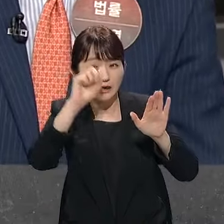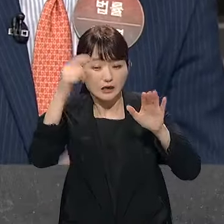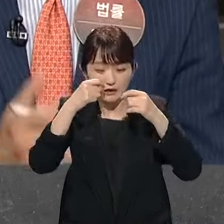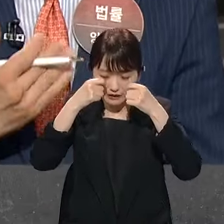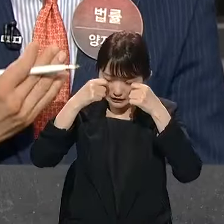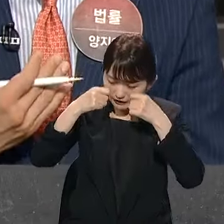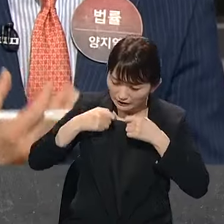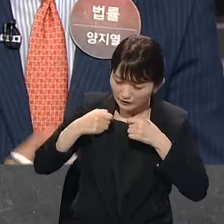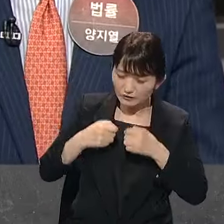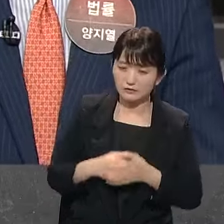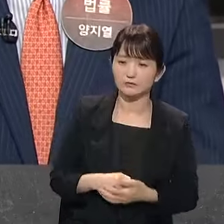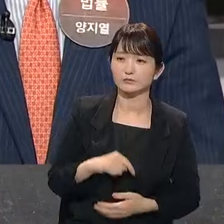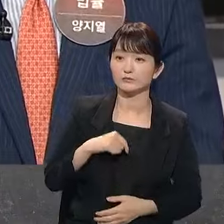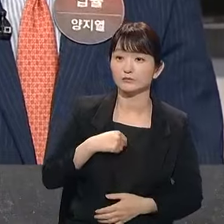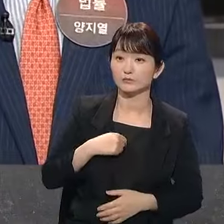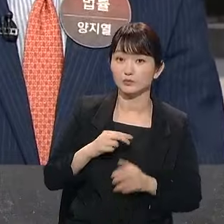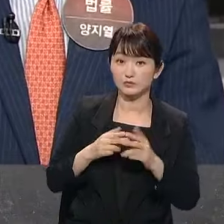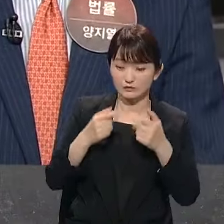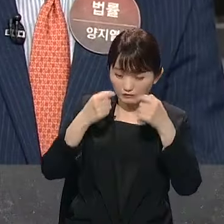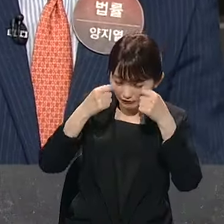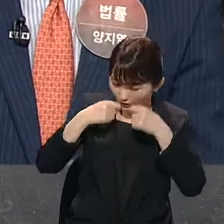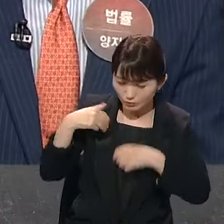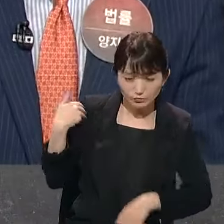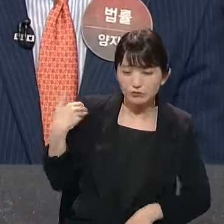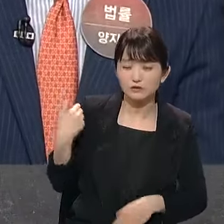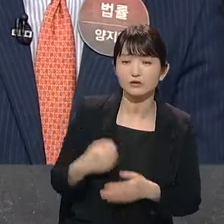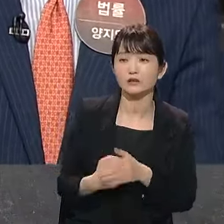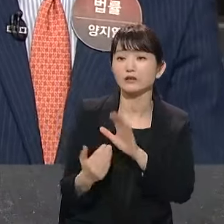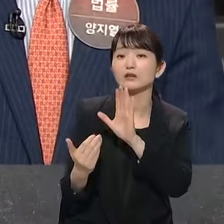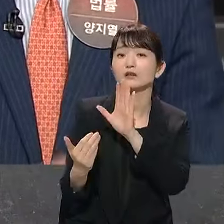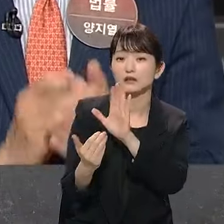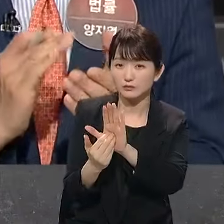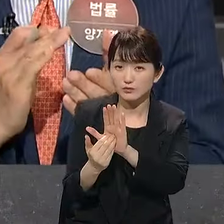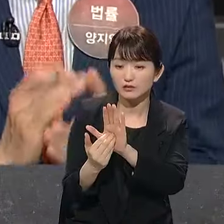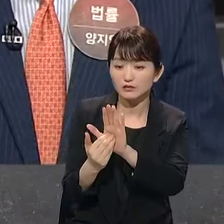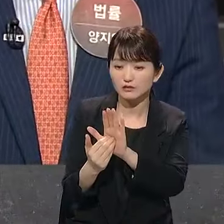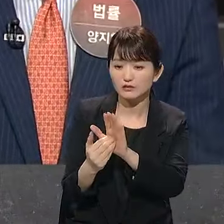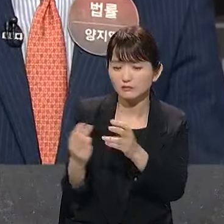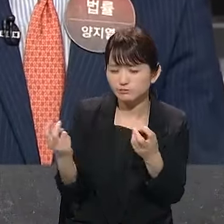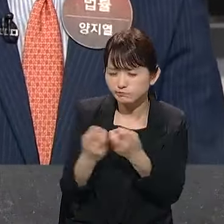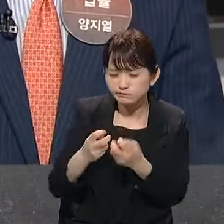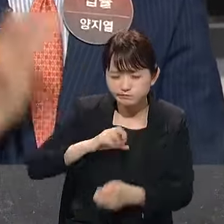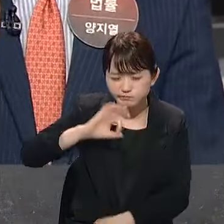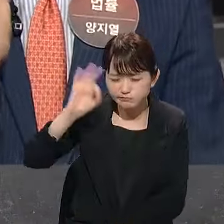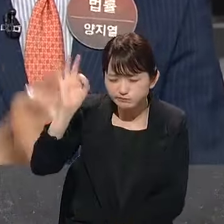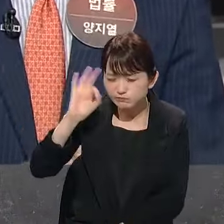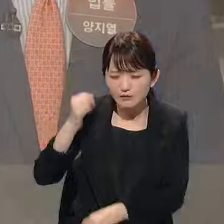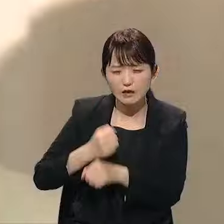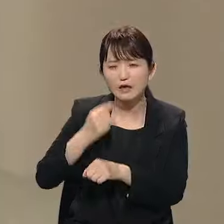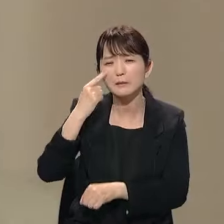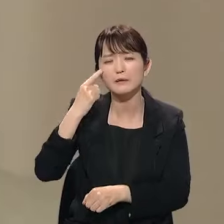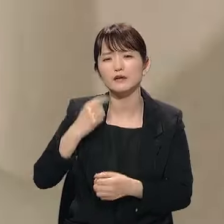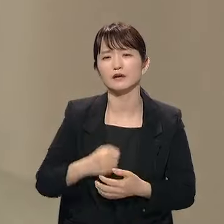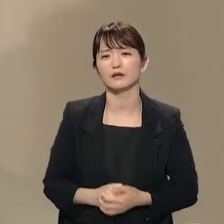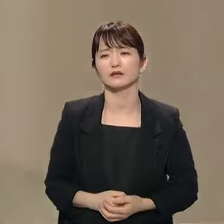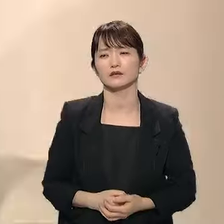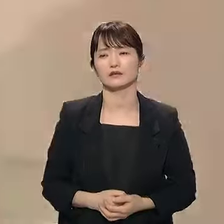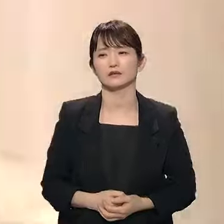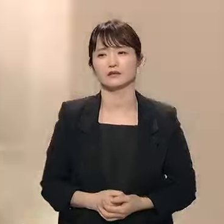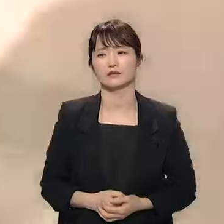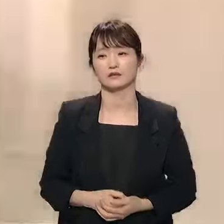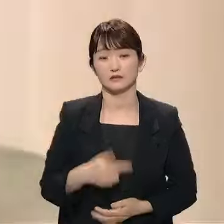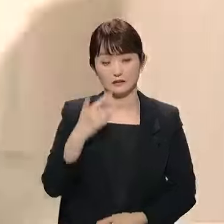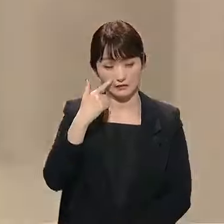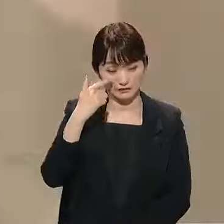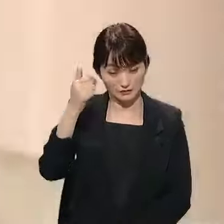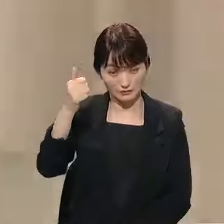것처럼 본인도 물질을 몰랐다고 얘기를 하면서 막으려고 했었고 할 수 있는 방법을 다 했었고 단 한 번도 이제